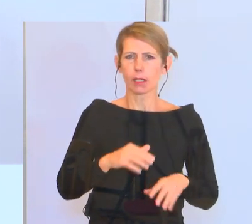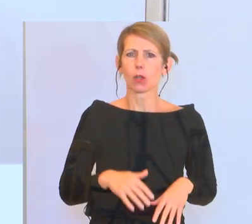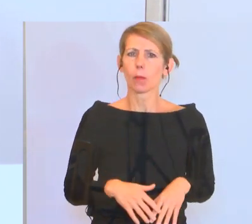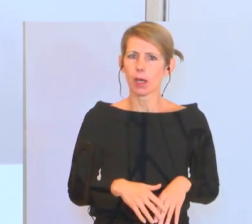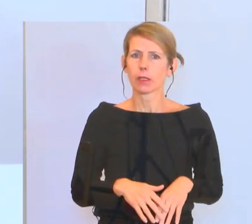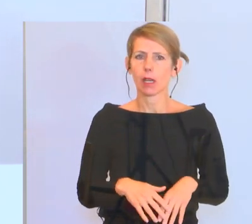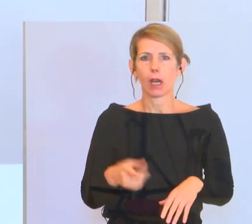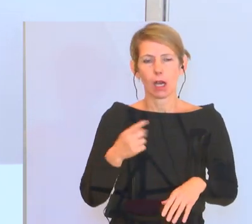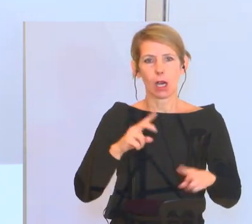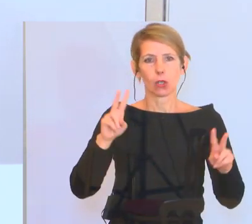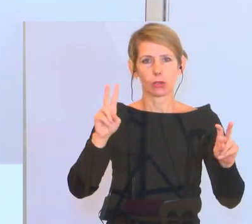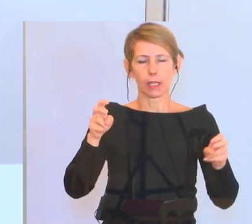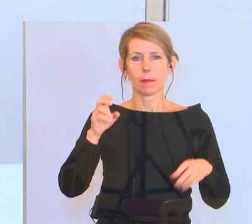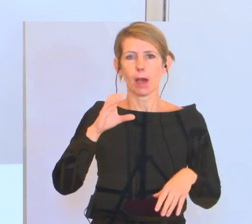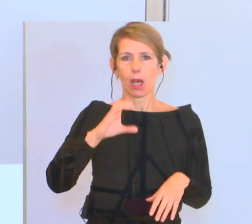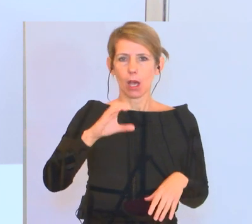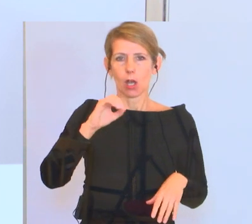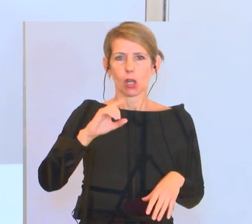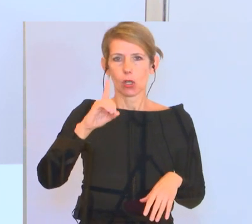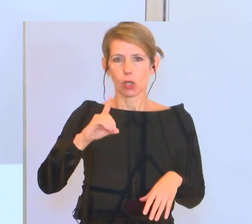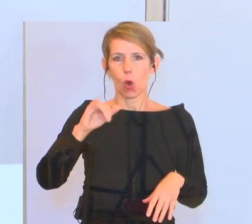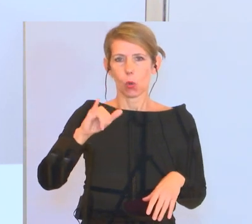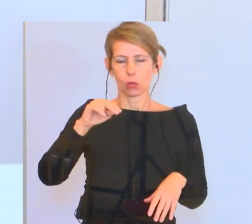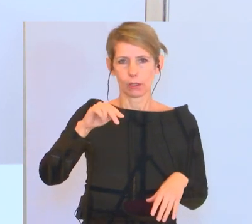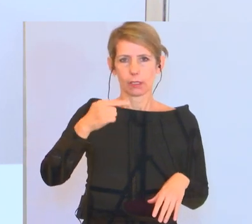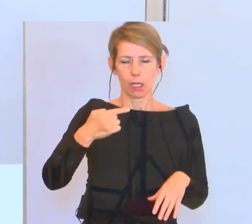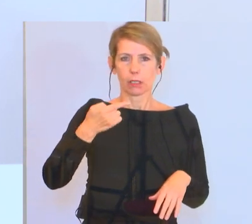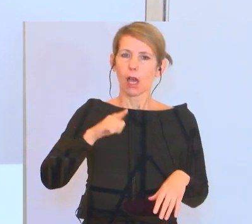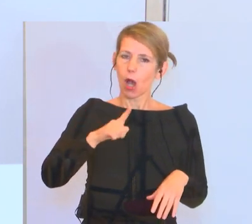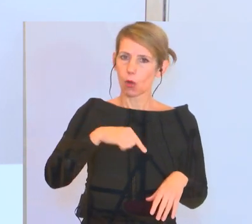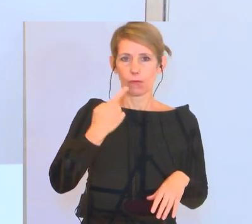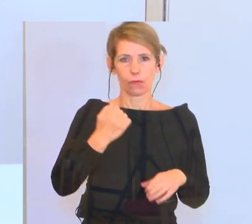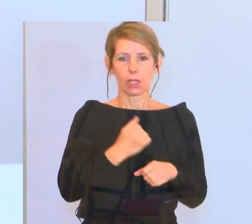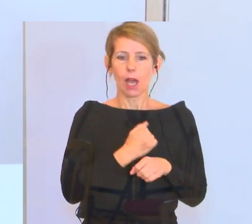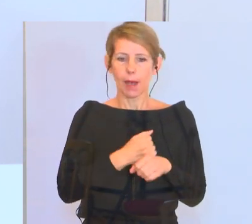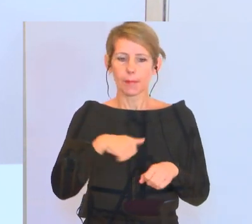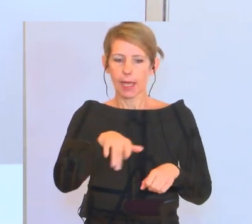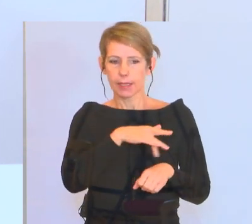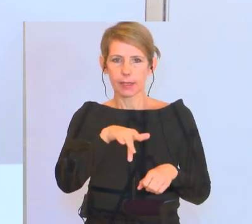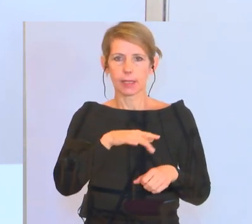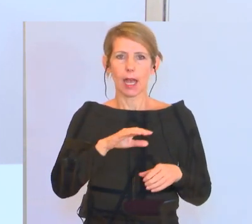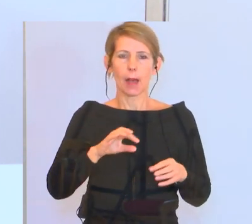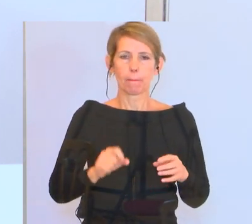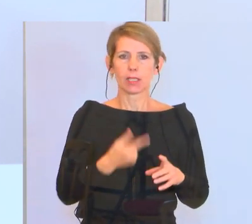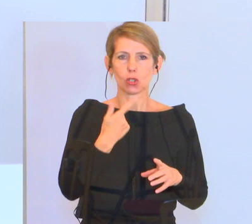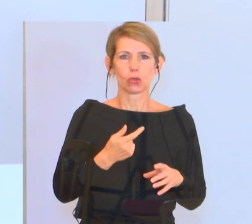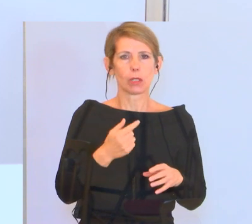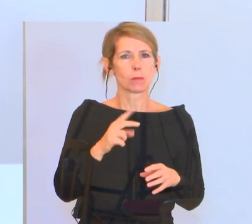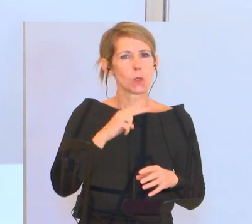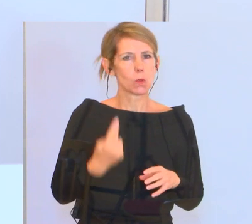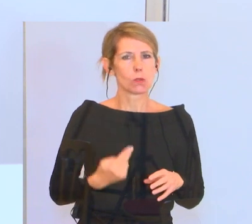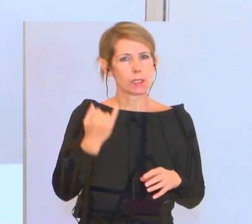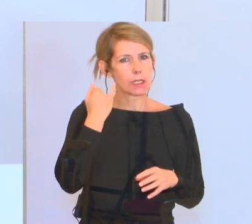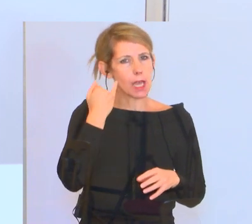erinnere auch an das Thema Coding und wir sind hier am Arbeiten, gerade mit Schwerpunkten im Bereich Artificial Intelligence, also mit